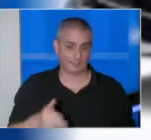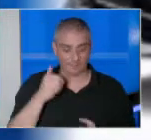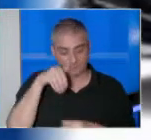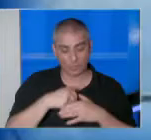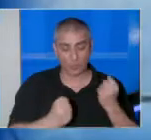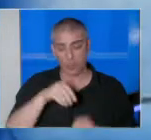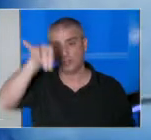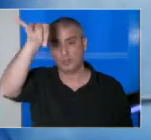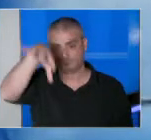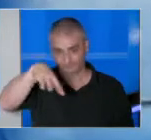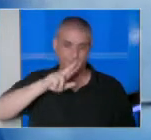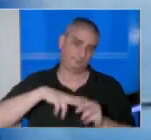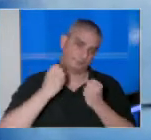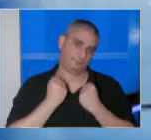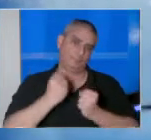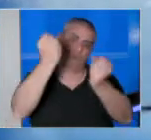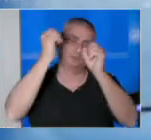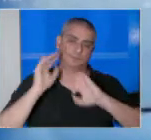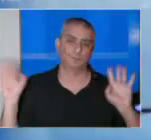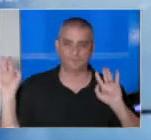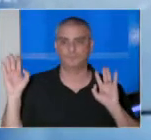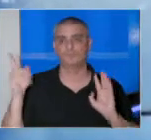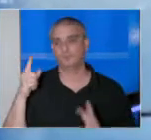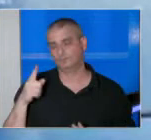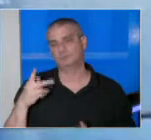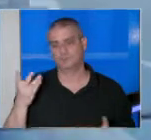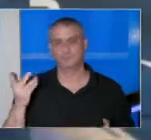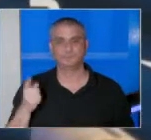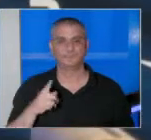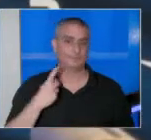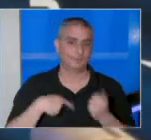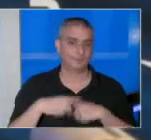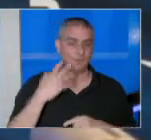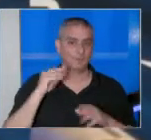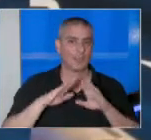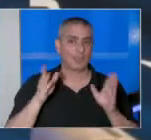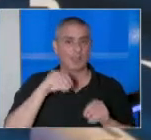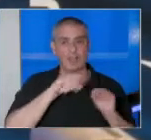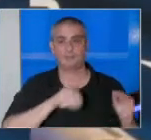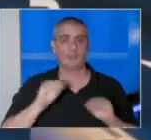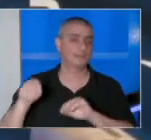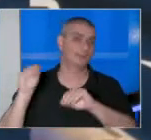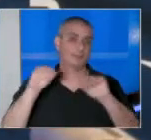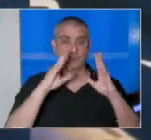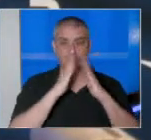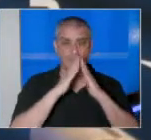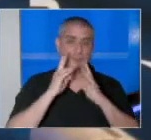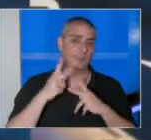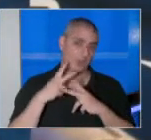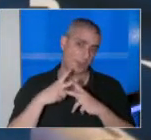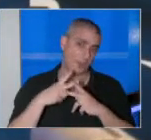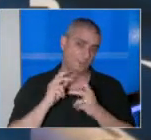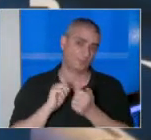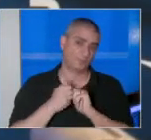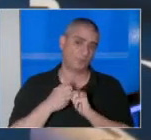מתוך הרכב, ונוסע לשלום, זה אם תרצה הפשרה, במקום שתהיה קלפי שתנדוד בין בתי החולים